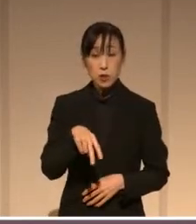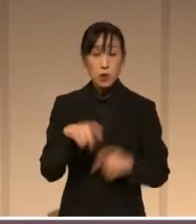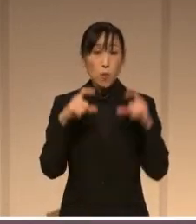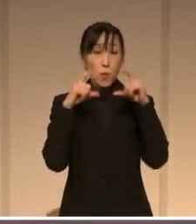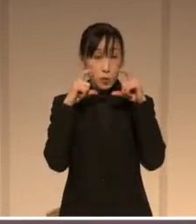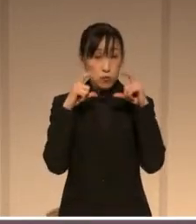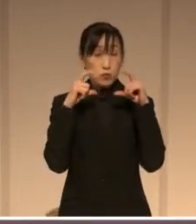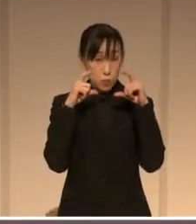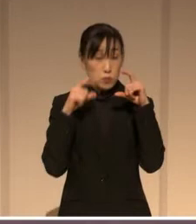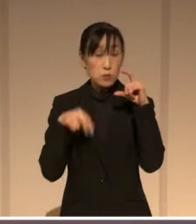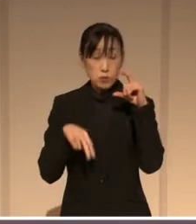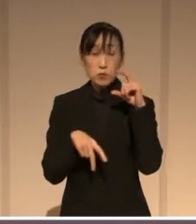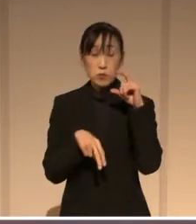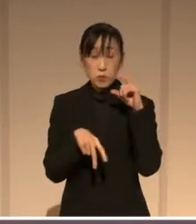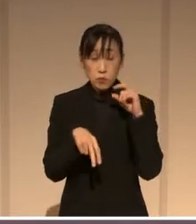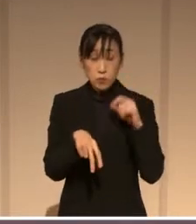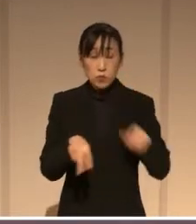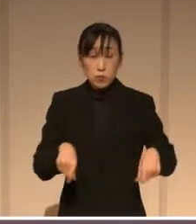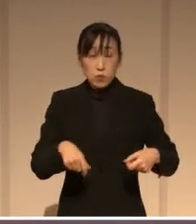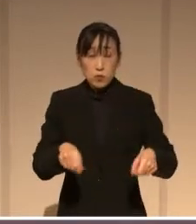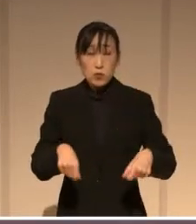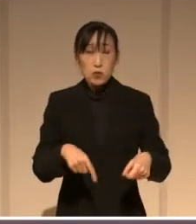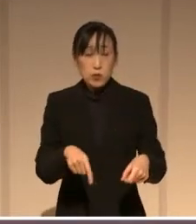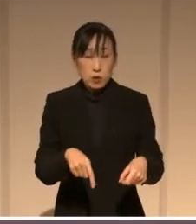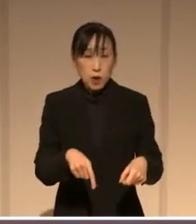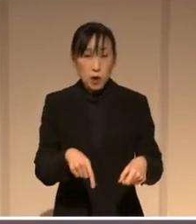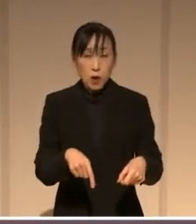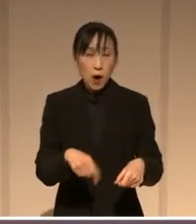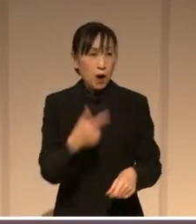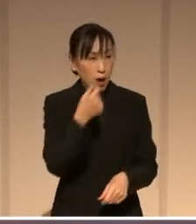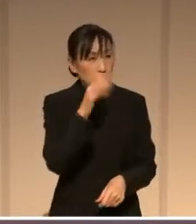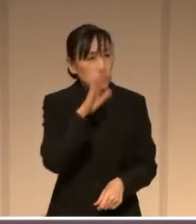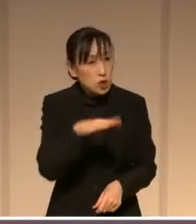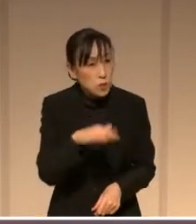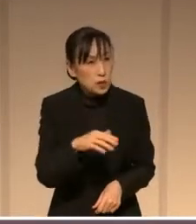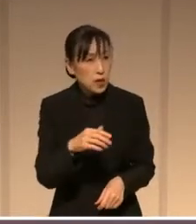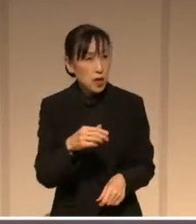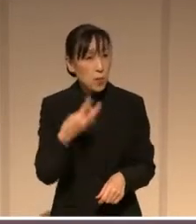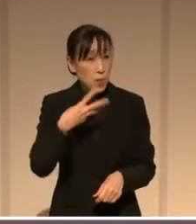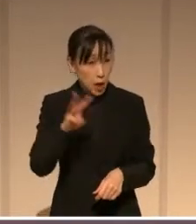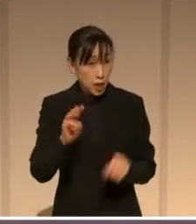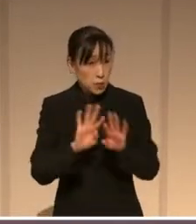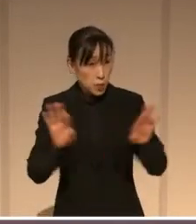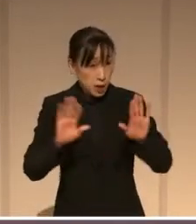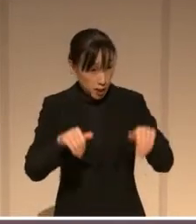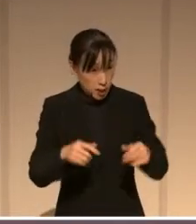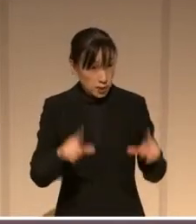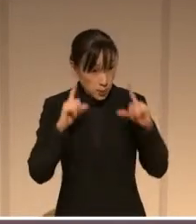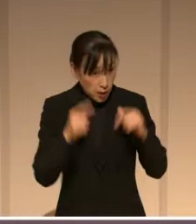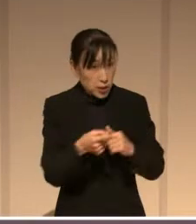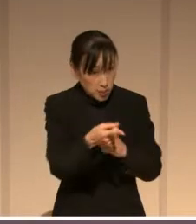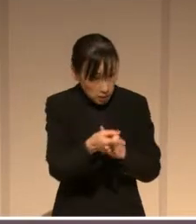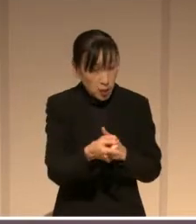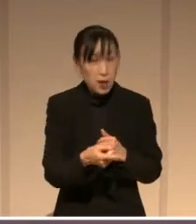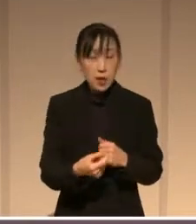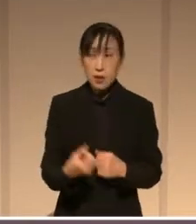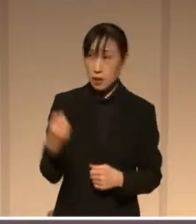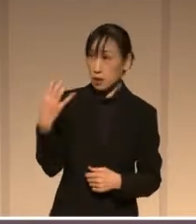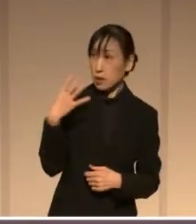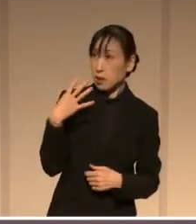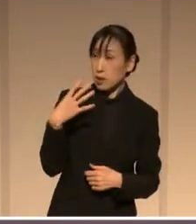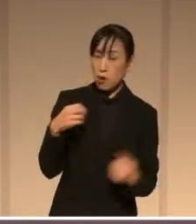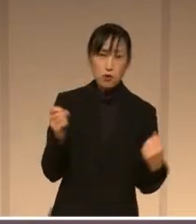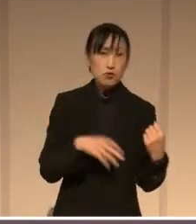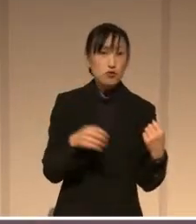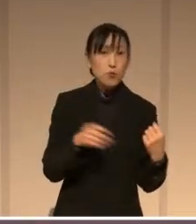のにすいませんパラリンピックの海外誌に出てた方ですかての普通にスーパーで開門しているときに声